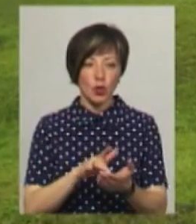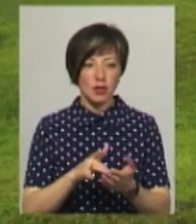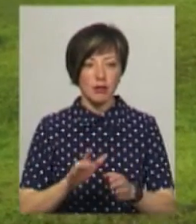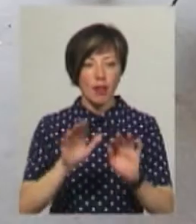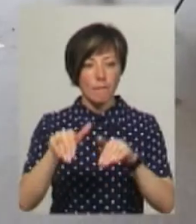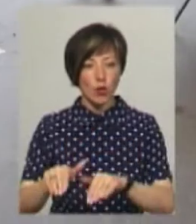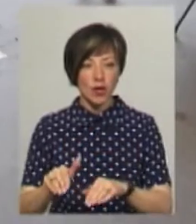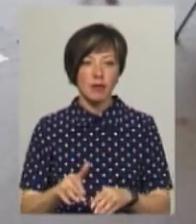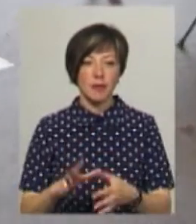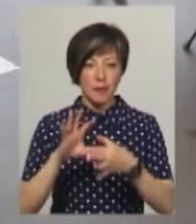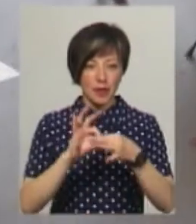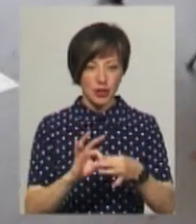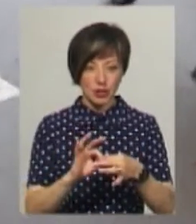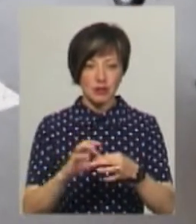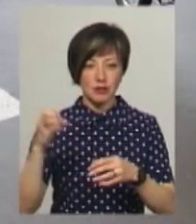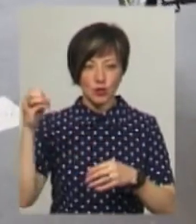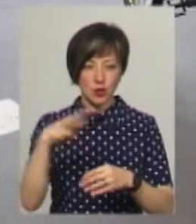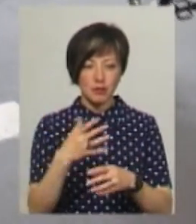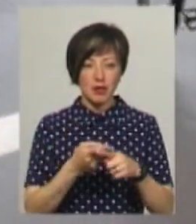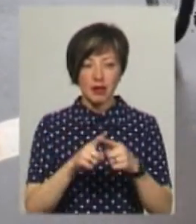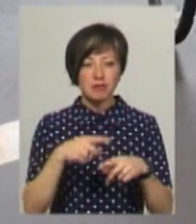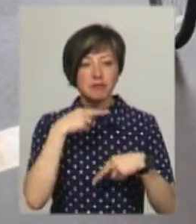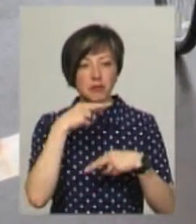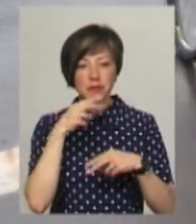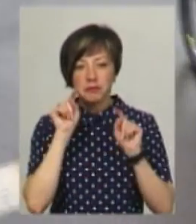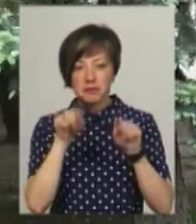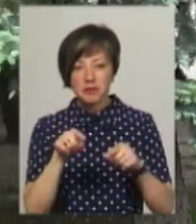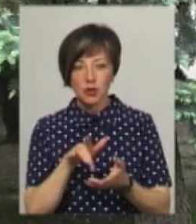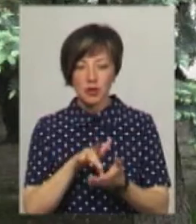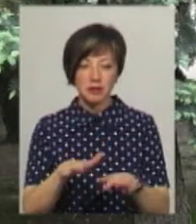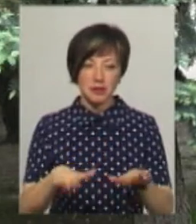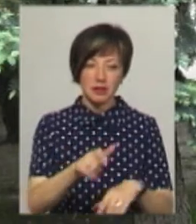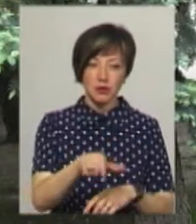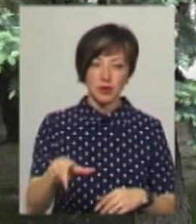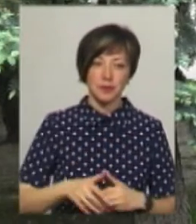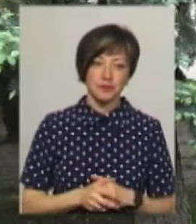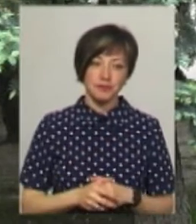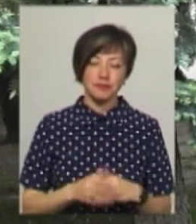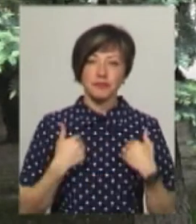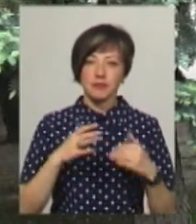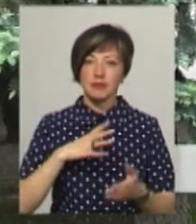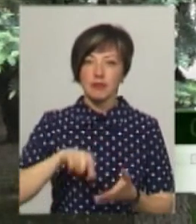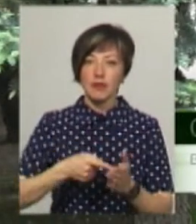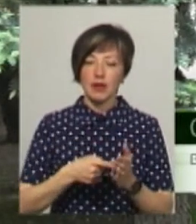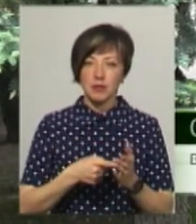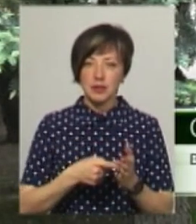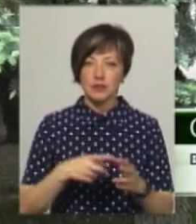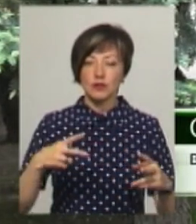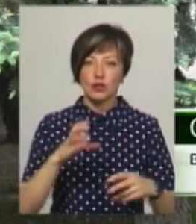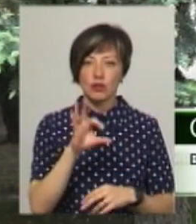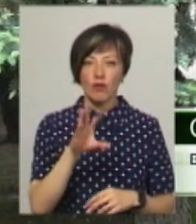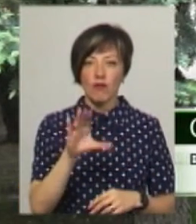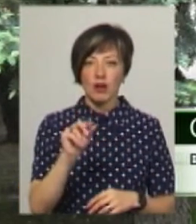Поділлі. Велопричеп сонячною панелю привертав увагу місцевих та туристів, каже Сергій Толстіхін. Ми були в місті Бордейово у Словаччині,